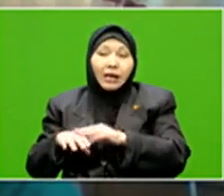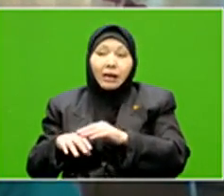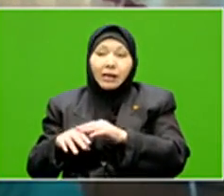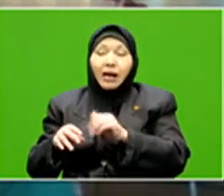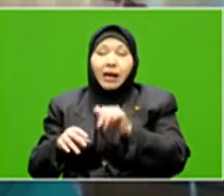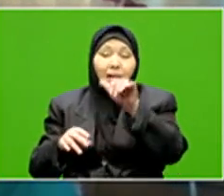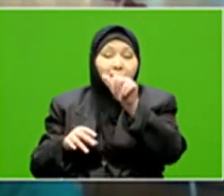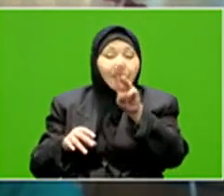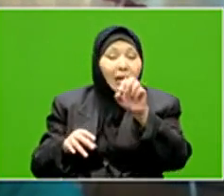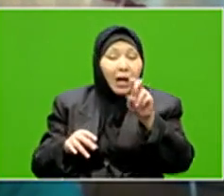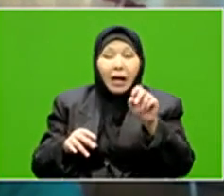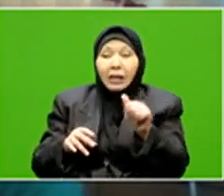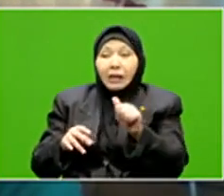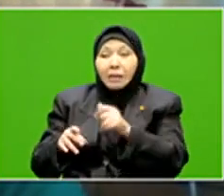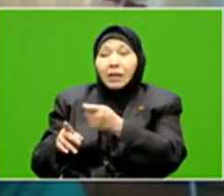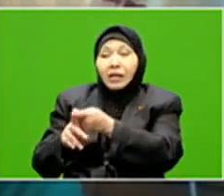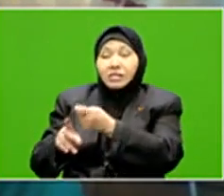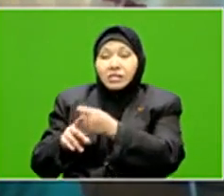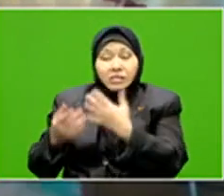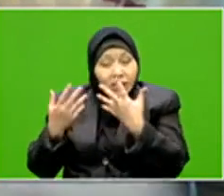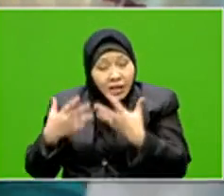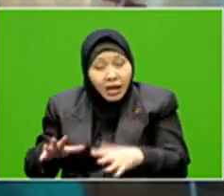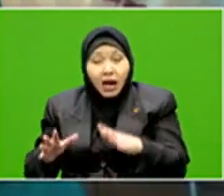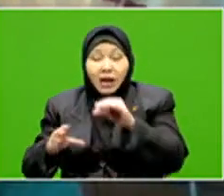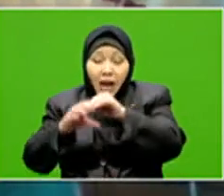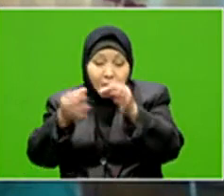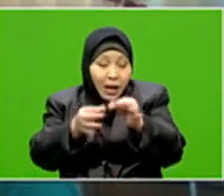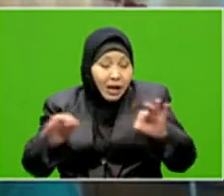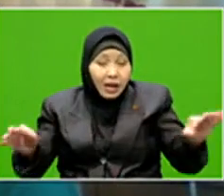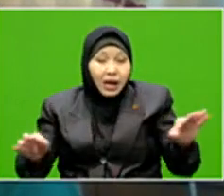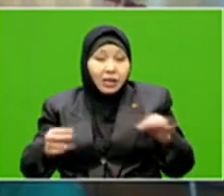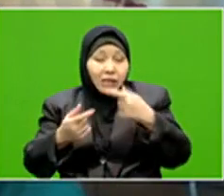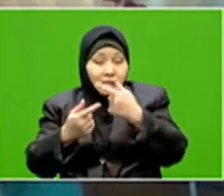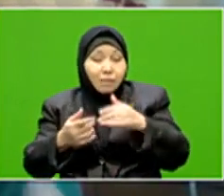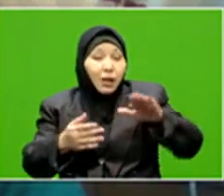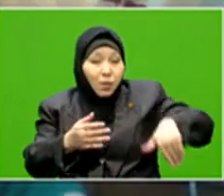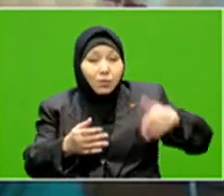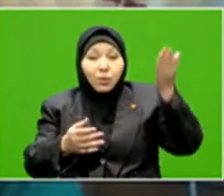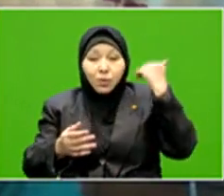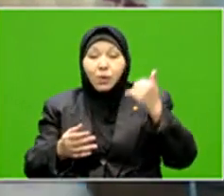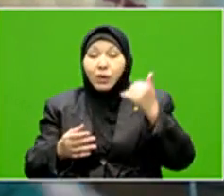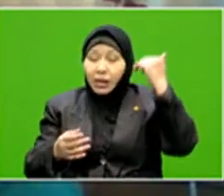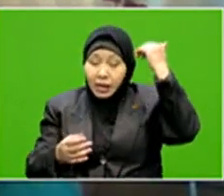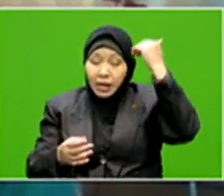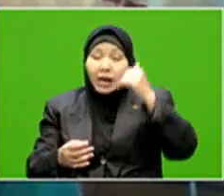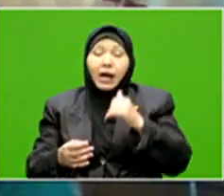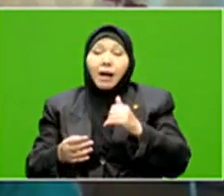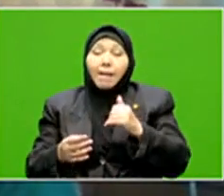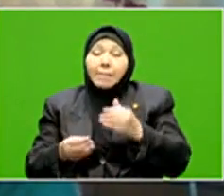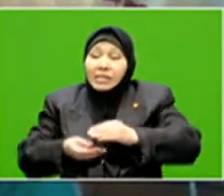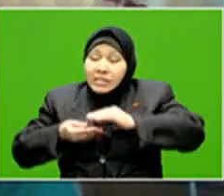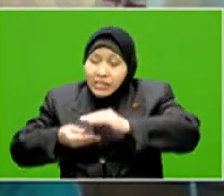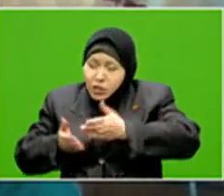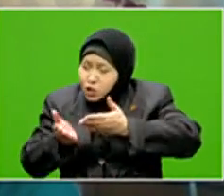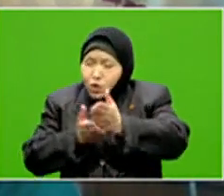Menganying terhadap Nabi Syuaib. Di mana setelah dalam ayat-ayat yang sebelum daripada ni, Nabi Syuaib dilihat berterusan